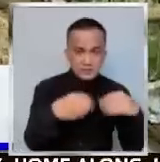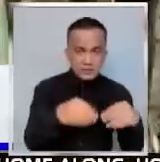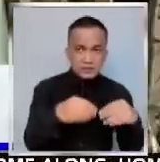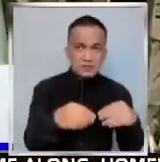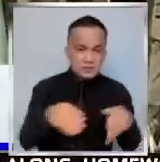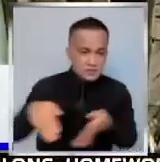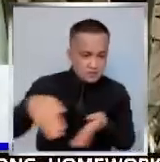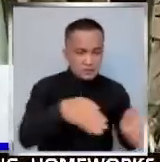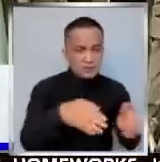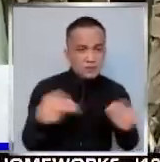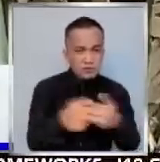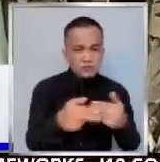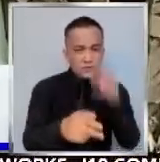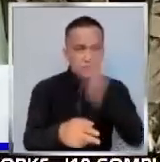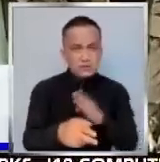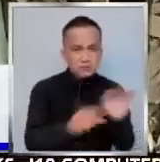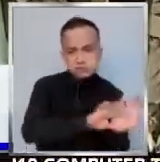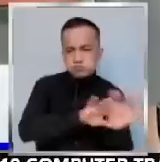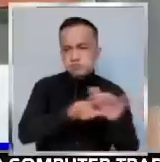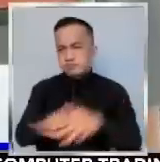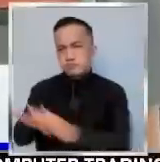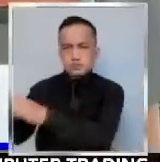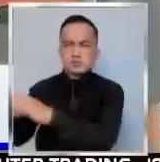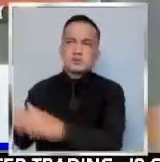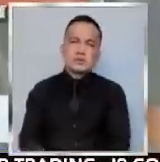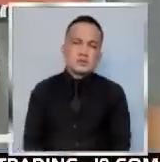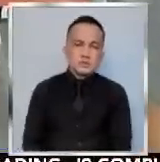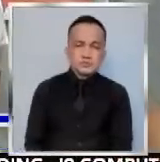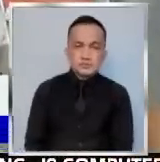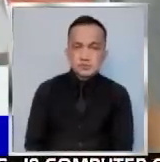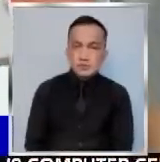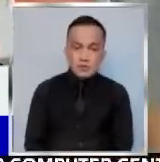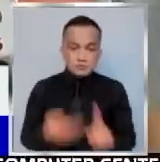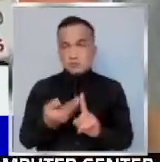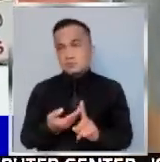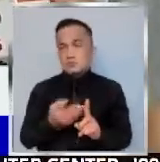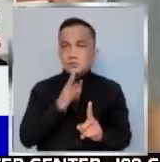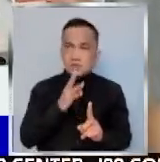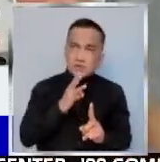Highway na wasak at tinangay ng tubig sa southbound. Sana po matulungan po kami ng mga